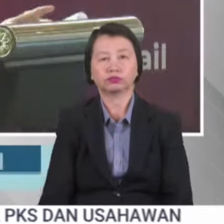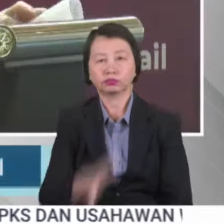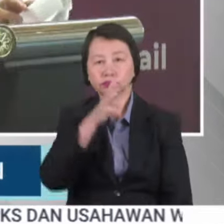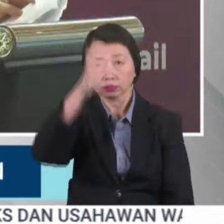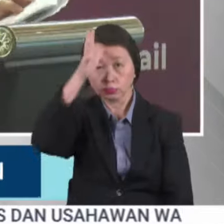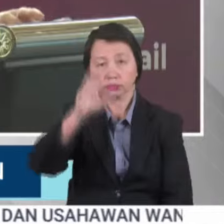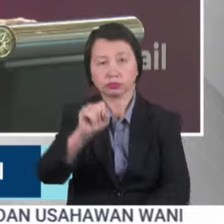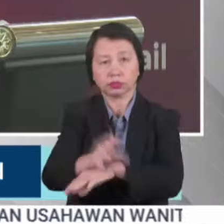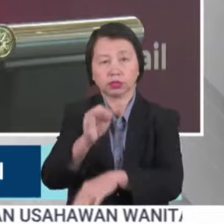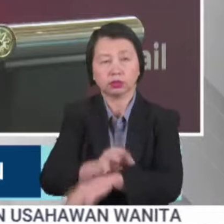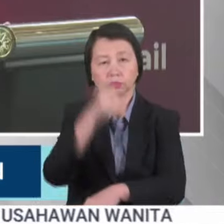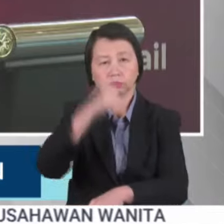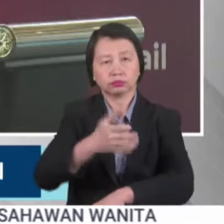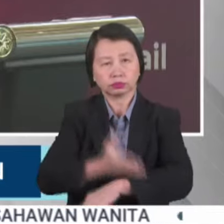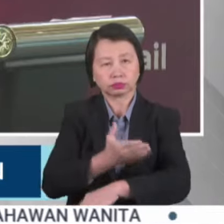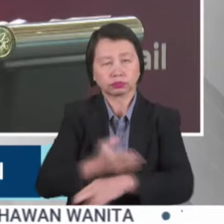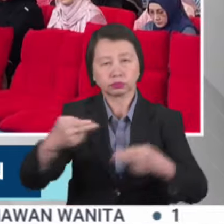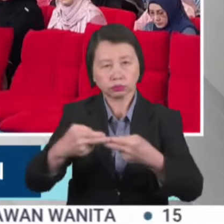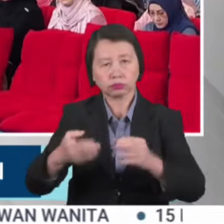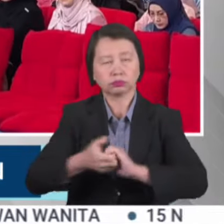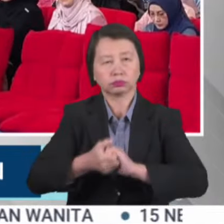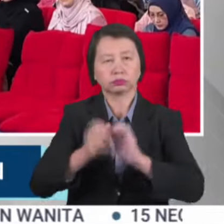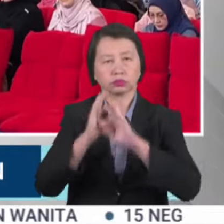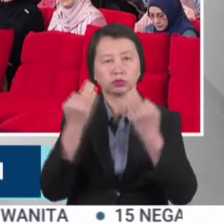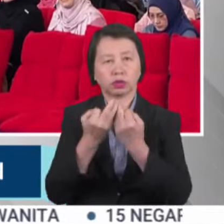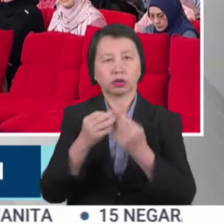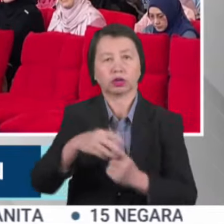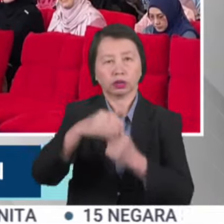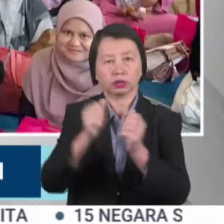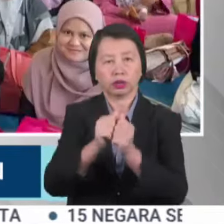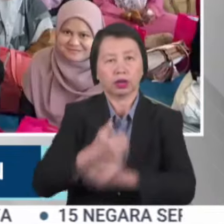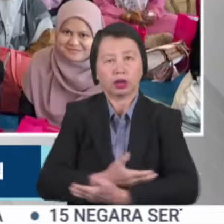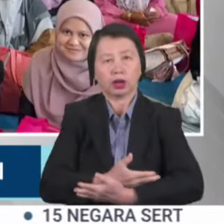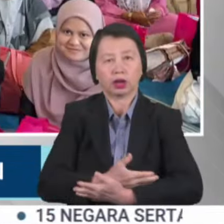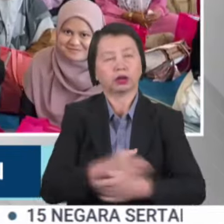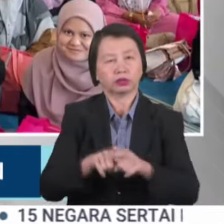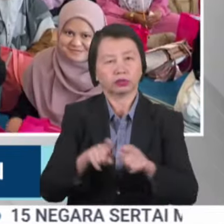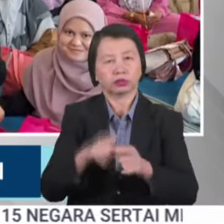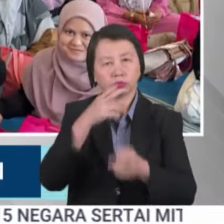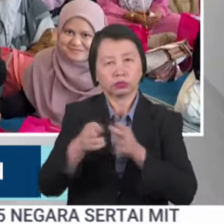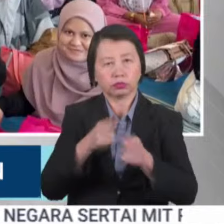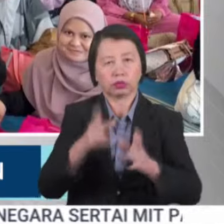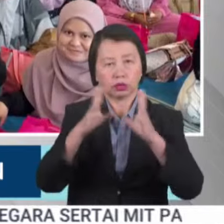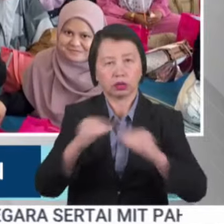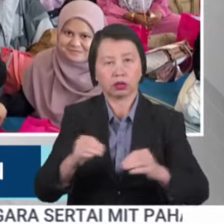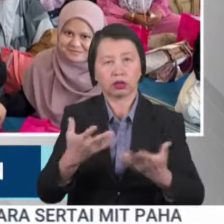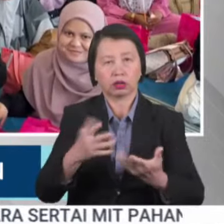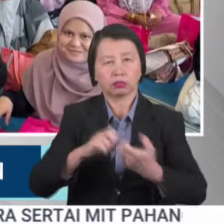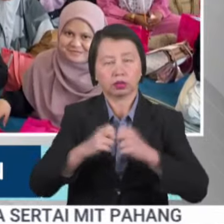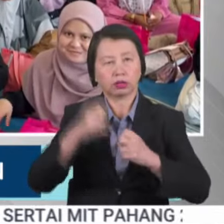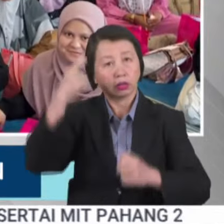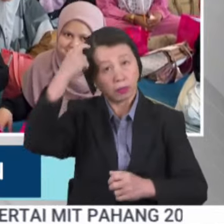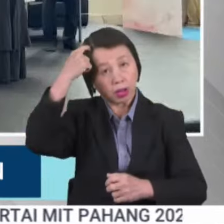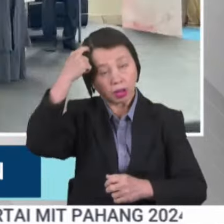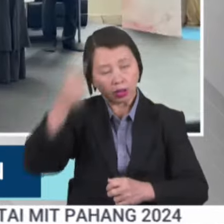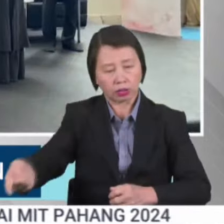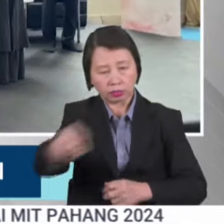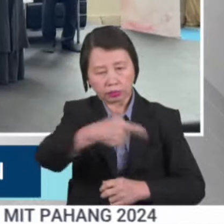Ibu bapa dinasihatkan untuk perbaiki hubungan kekeluargaan terutama dengan anak-anak sebagai usaha menangani masalah kesihatan mental